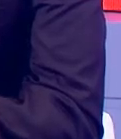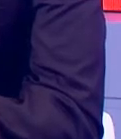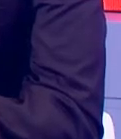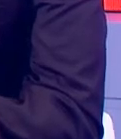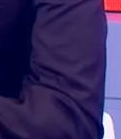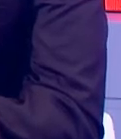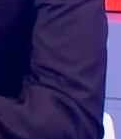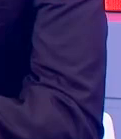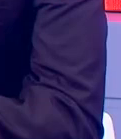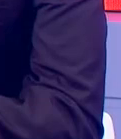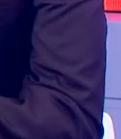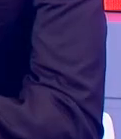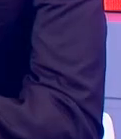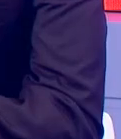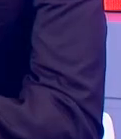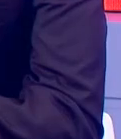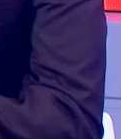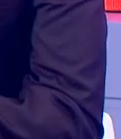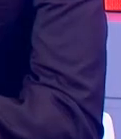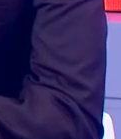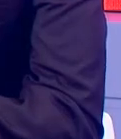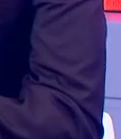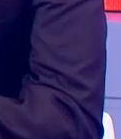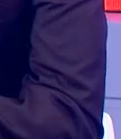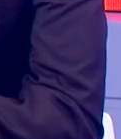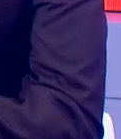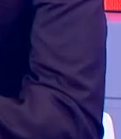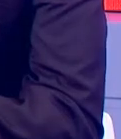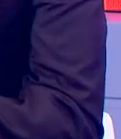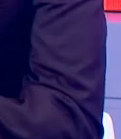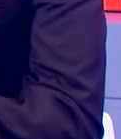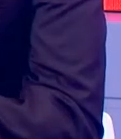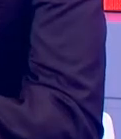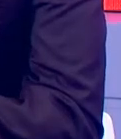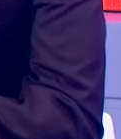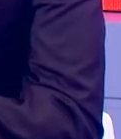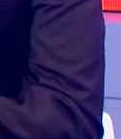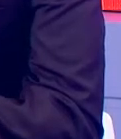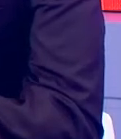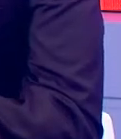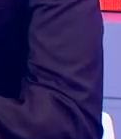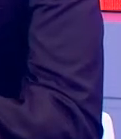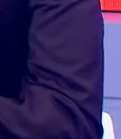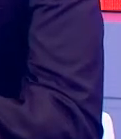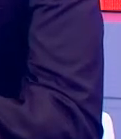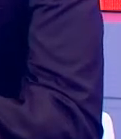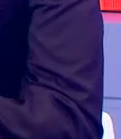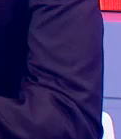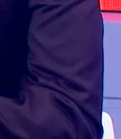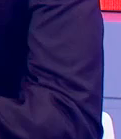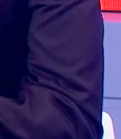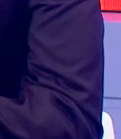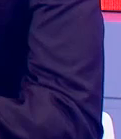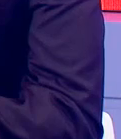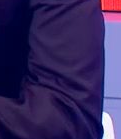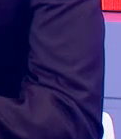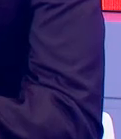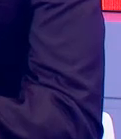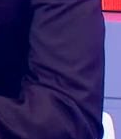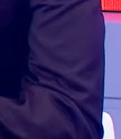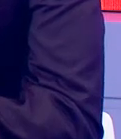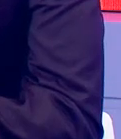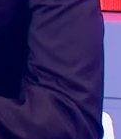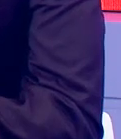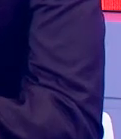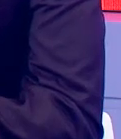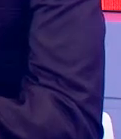COVID-19. Ito na nga ba ang magiging gamot ng Pilipinas sa nakamamatay na sakit? Nasa frontline ng balitang yan si Greg